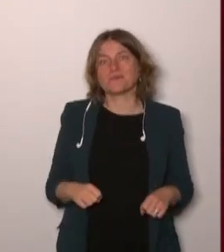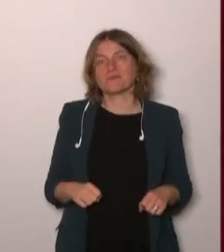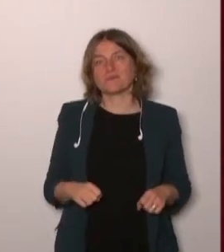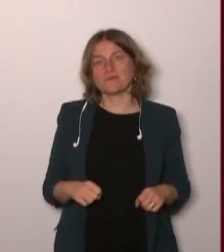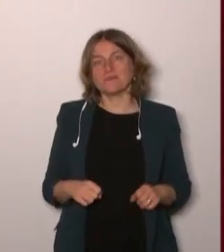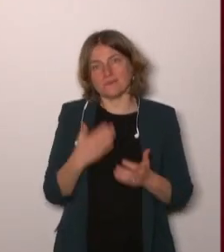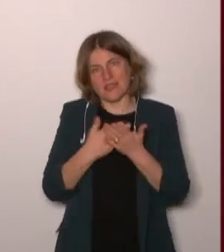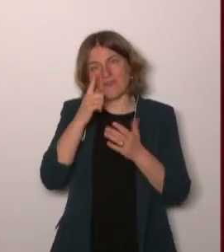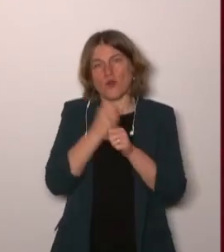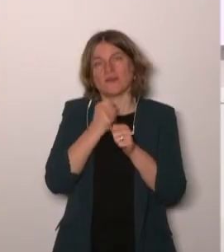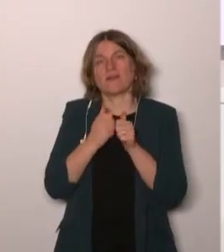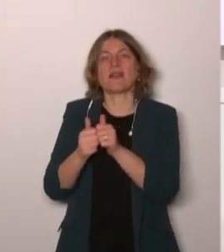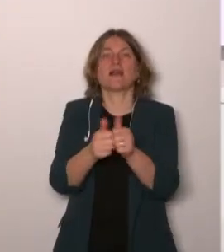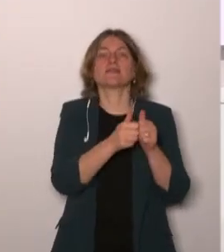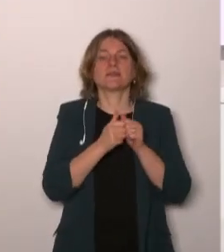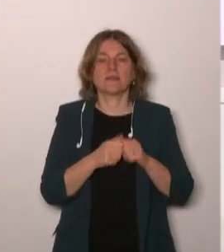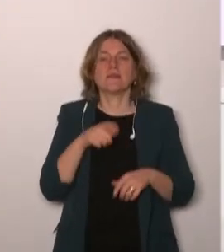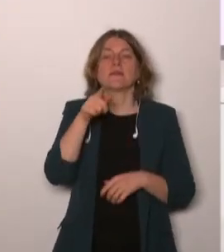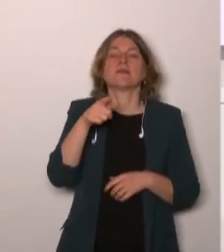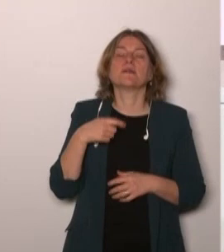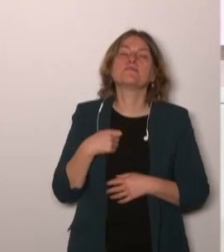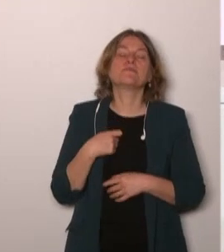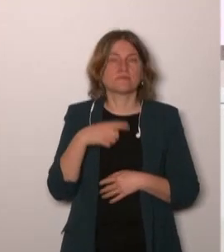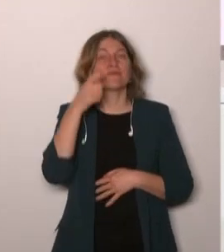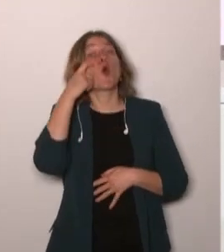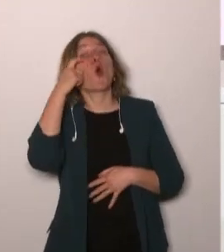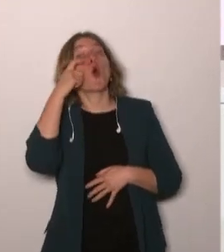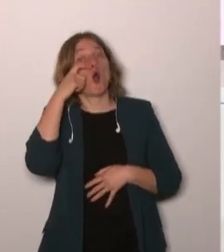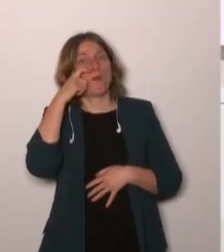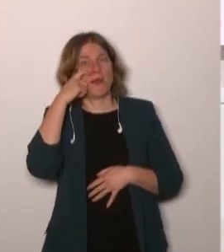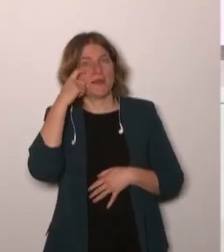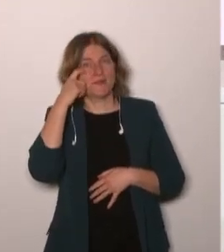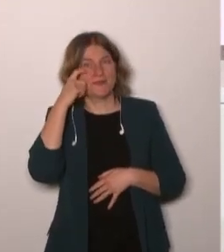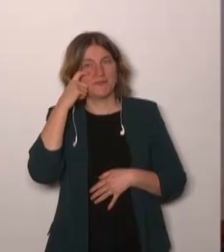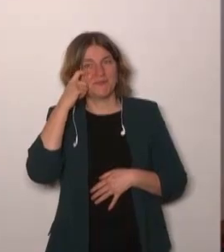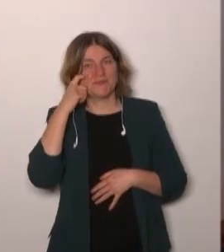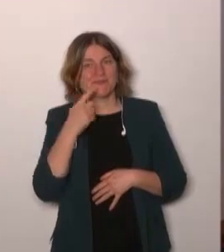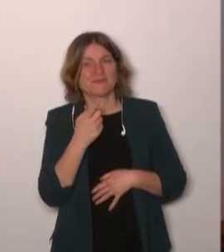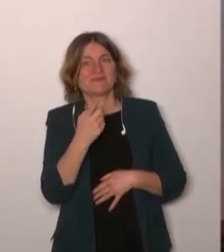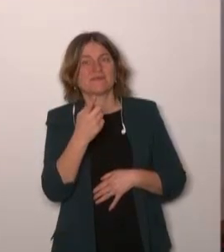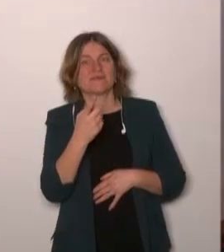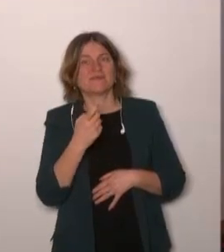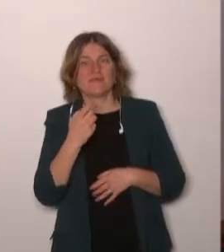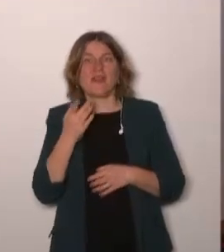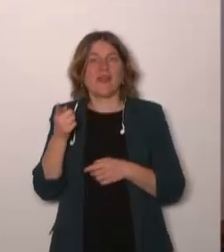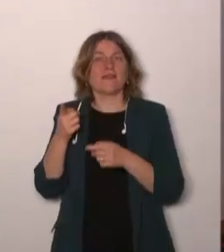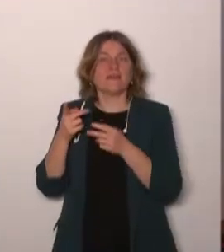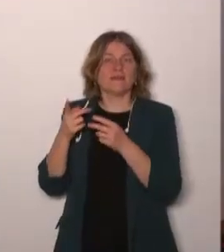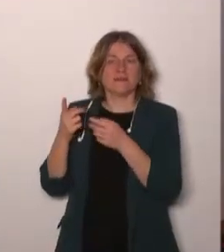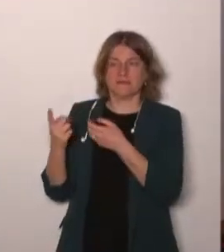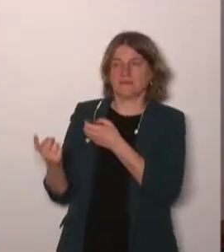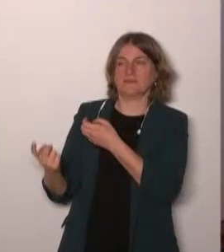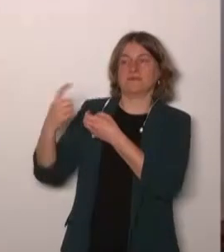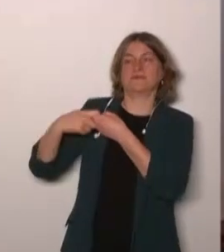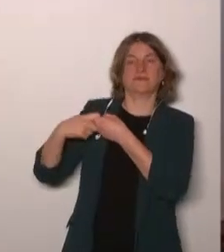travaille ensemble pour compléter peut-être parce que c'est une remarque qui vient du public connecté en anglais